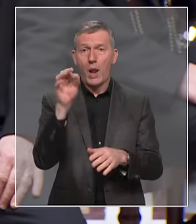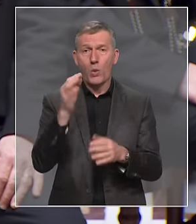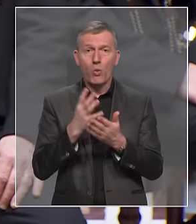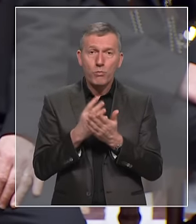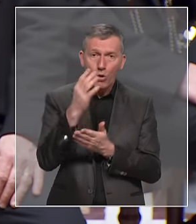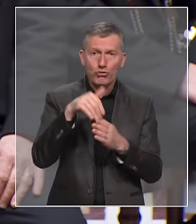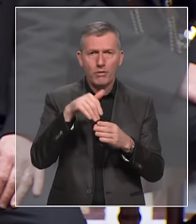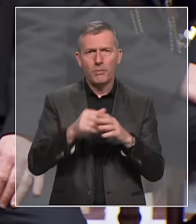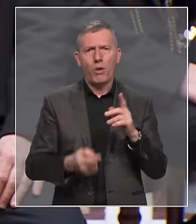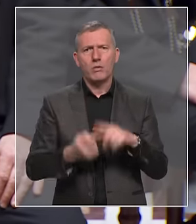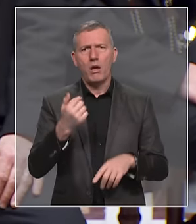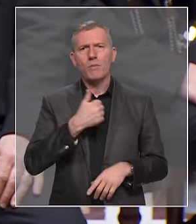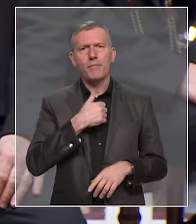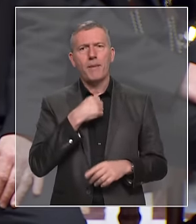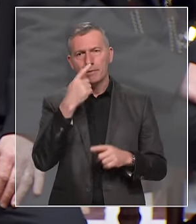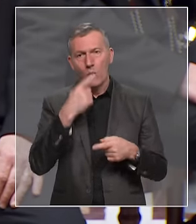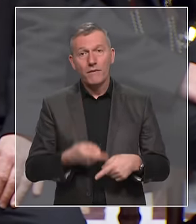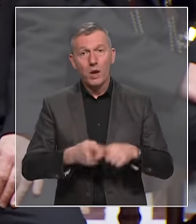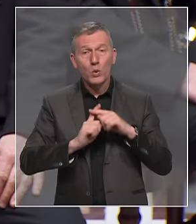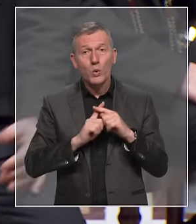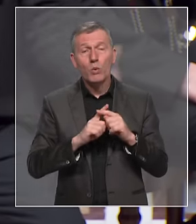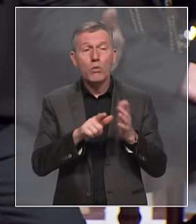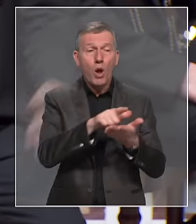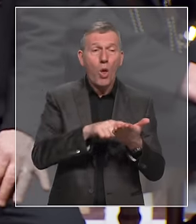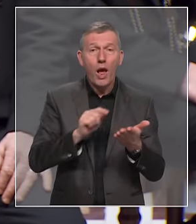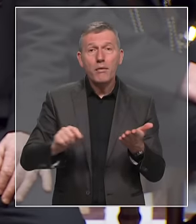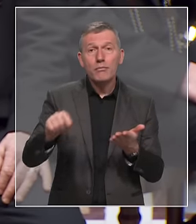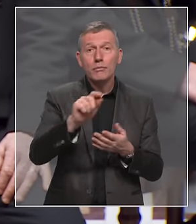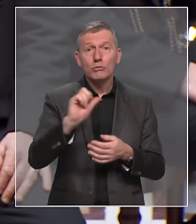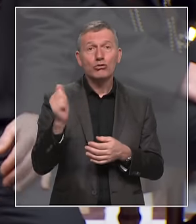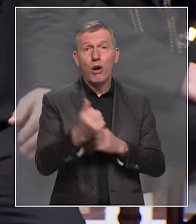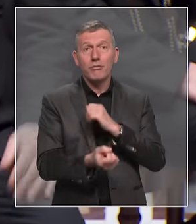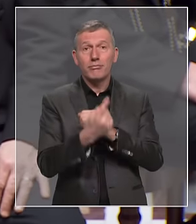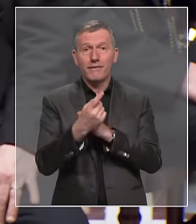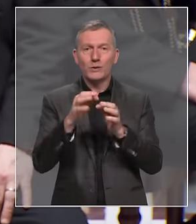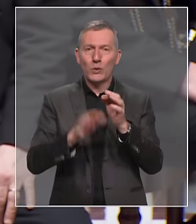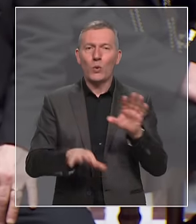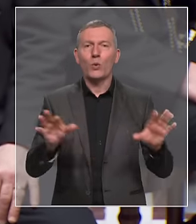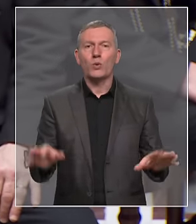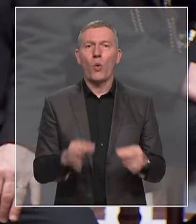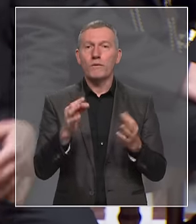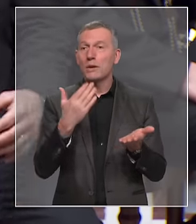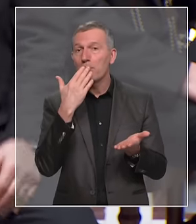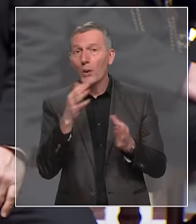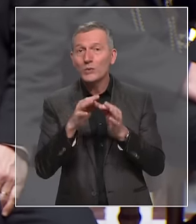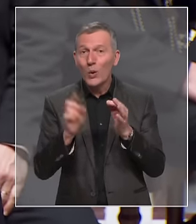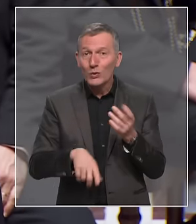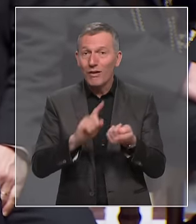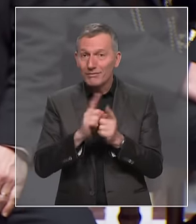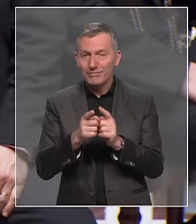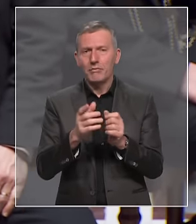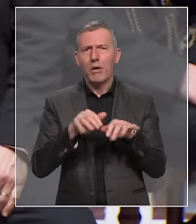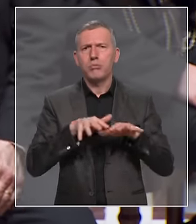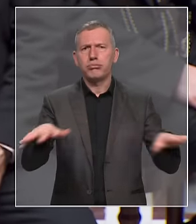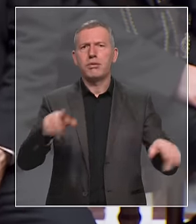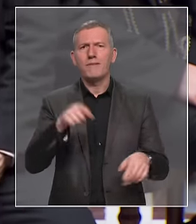projets. Je crois profondément comme vous aux initiatives locales pour trouver des solutions et je crois que quand des initiatives locales sont bonnes, elles doivent être généralisées. C'est ce que